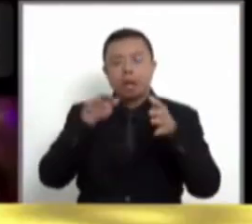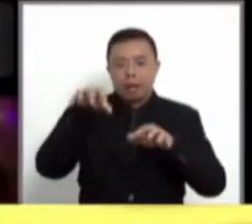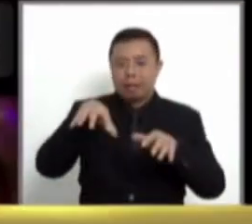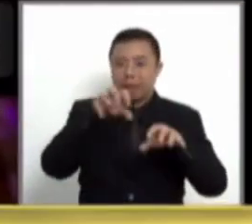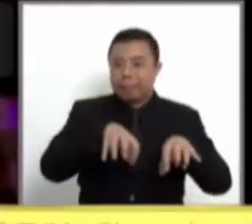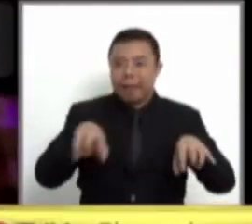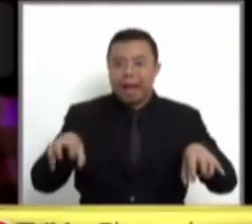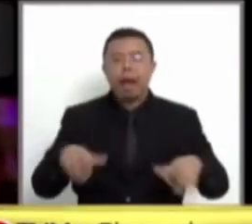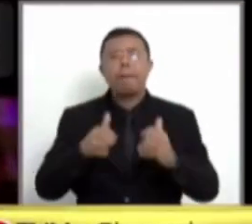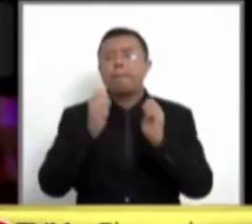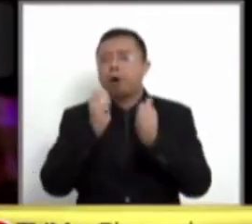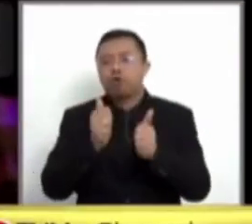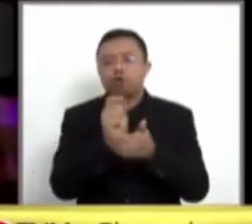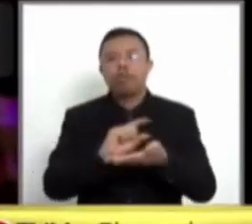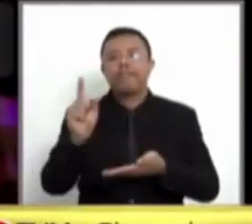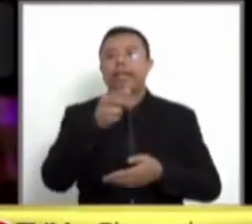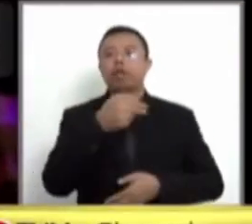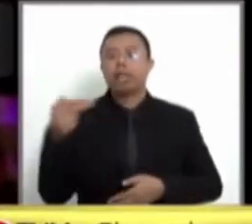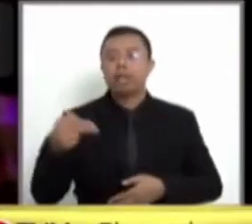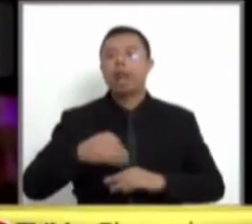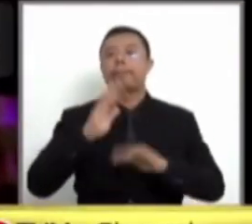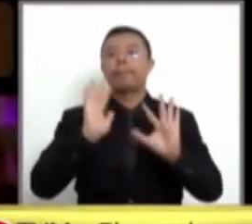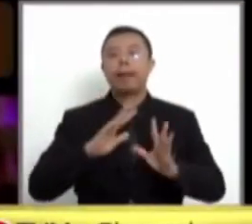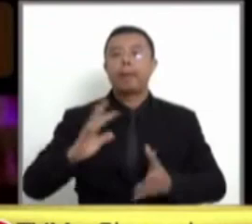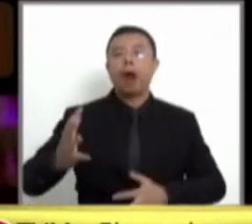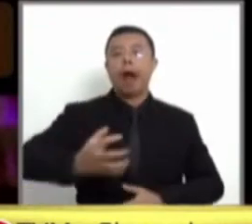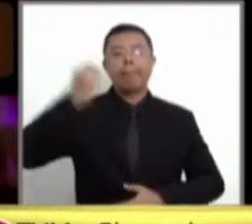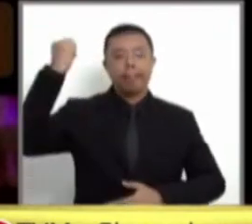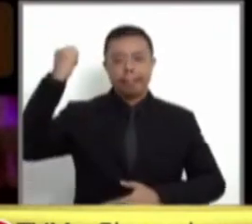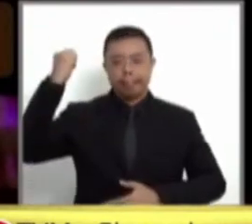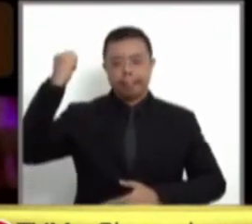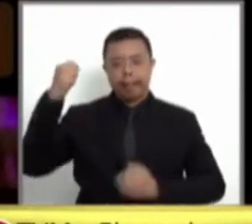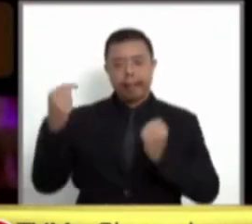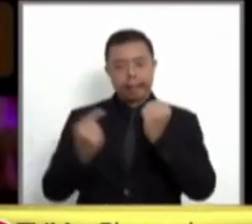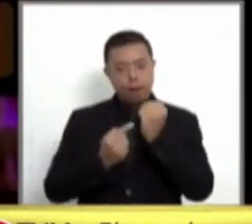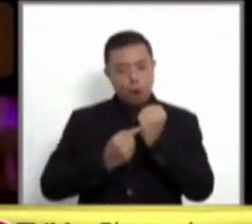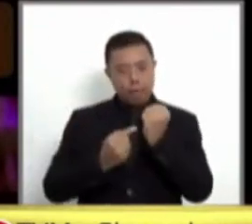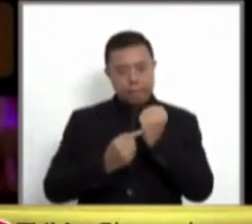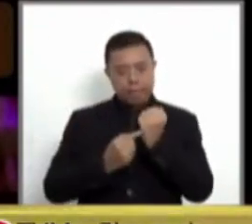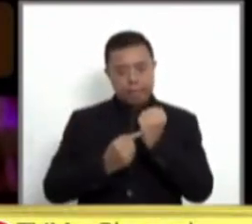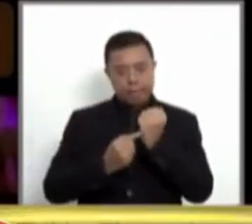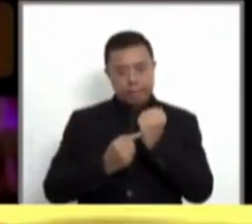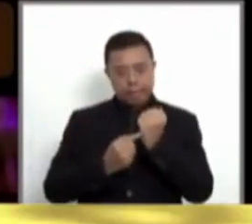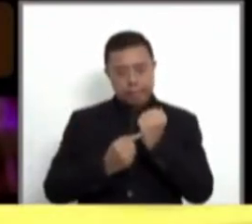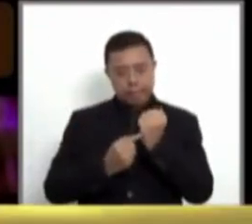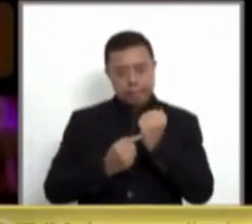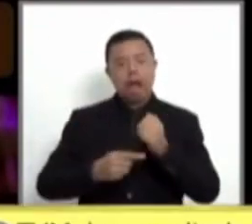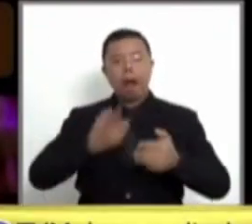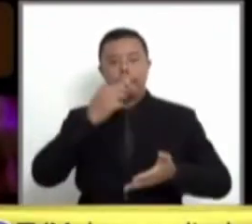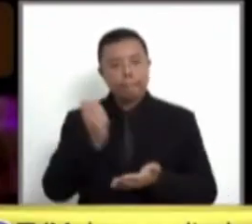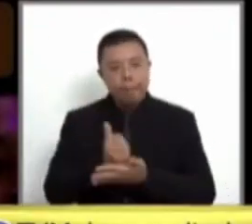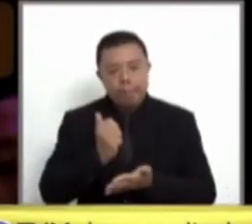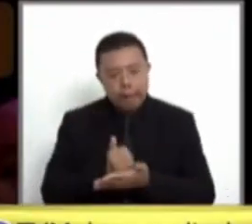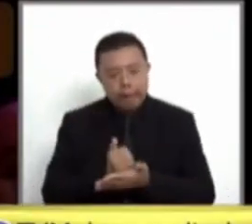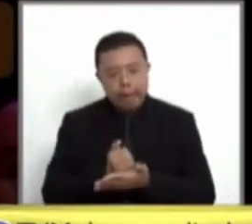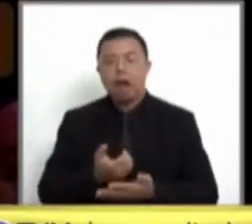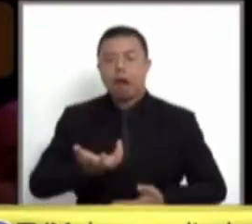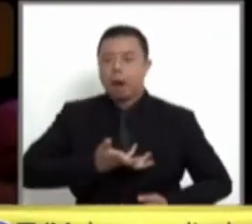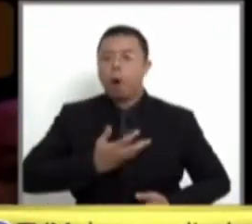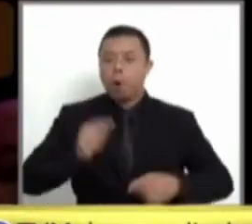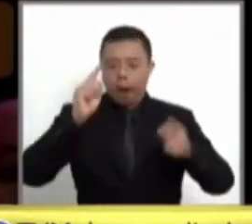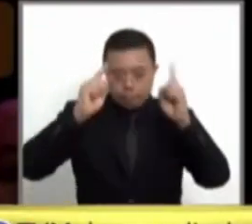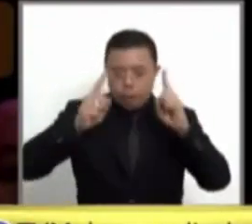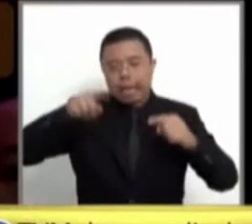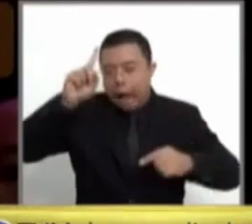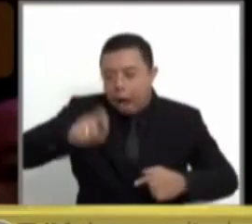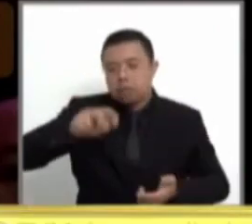STEM yang lebih banyak lagi di Indonesia. Baru kita rebut teknologi, saudara-saudara. Dan yang penting kehendak politik.